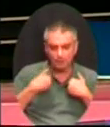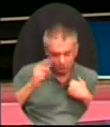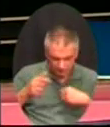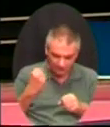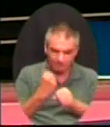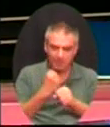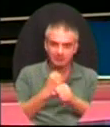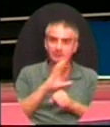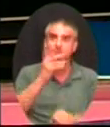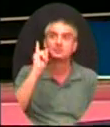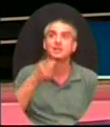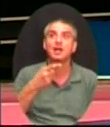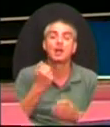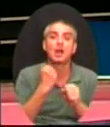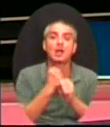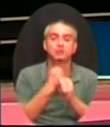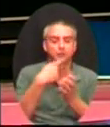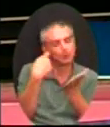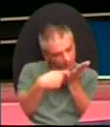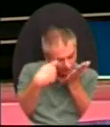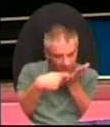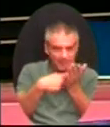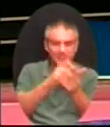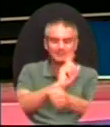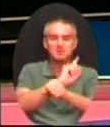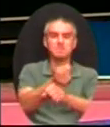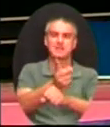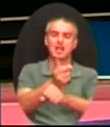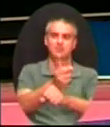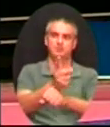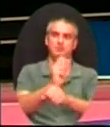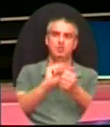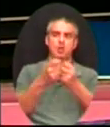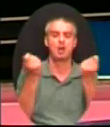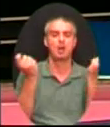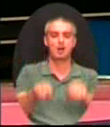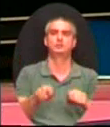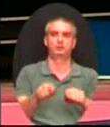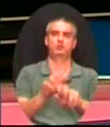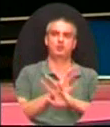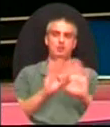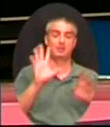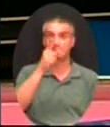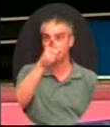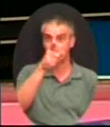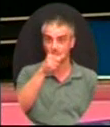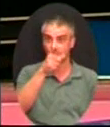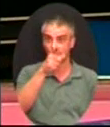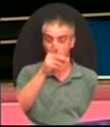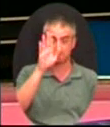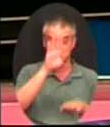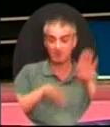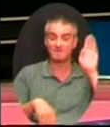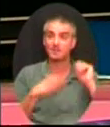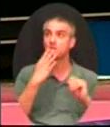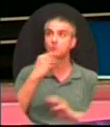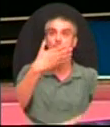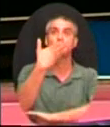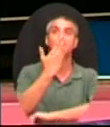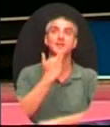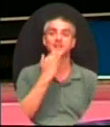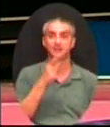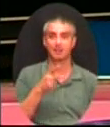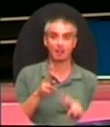מעשים. מה שהיה צריך להוציא, זה להוציא להם כנס כבר במיידי. או לסגור להם את השערים. אם הם מפלים יהודים במדינת